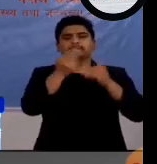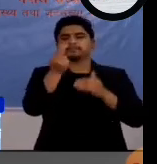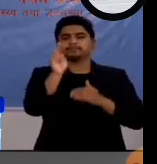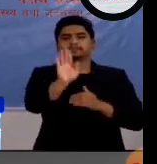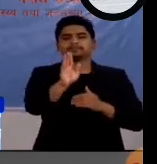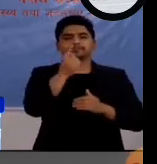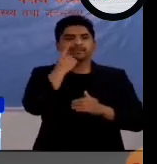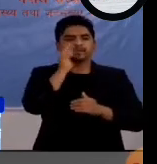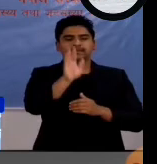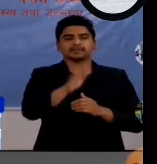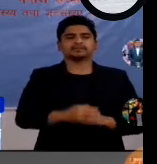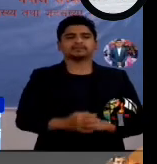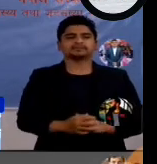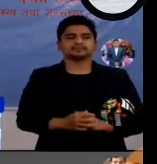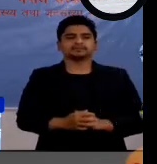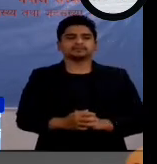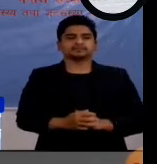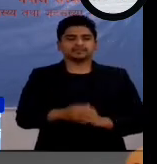देखिन्छ।